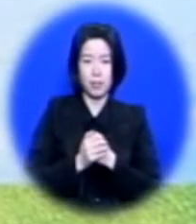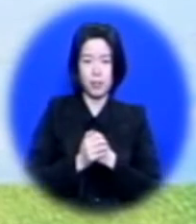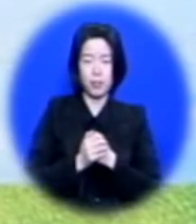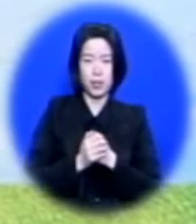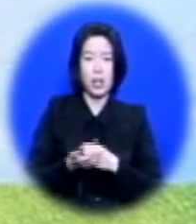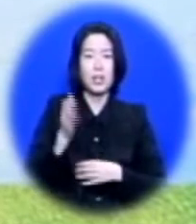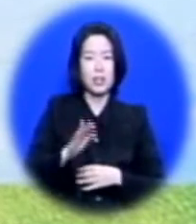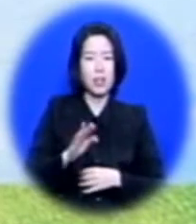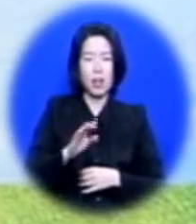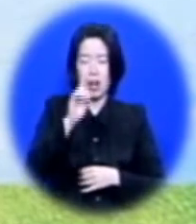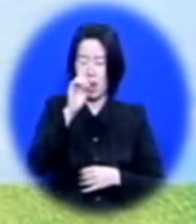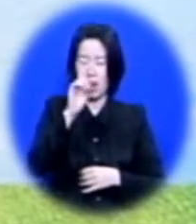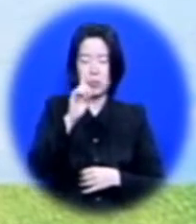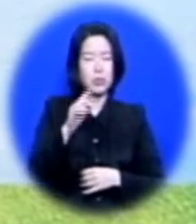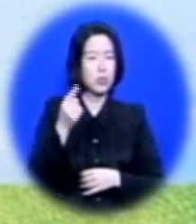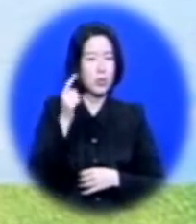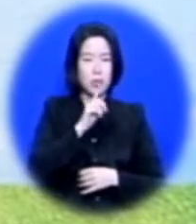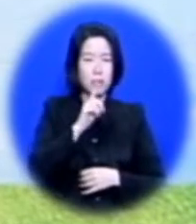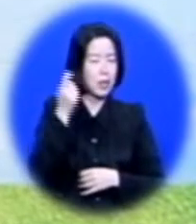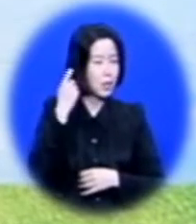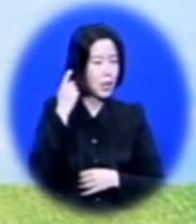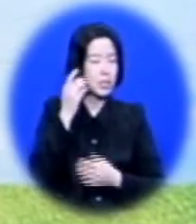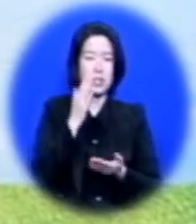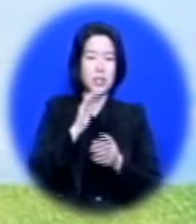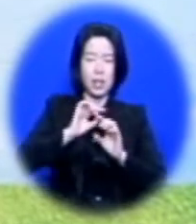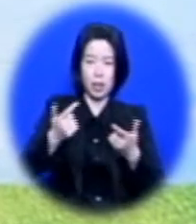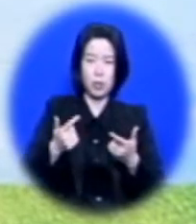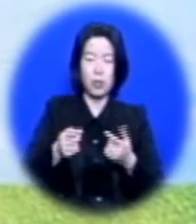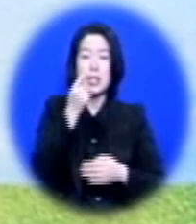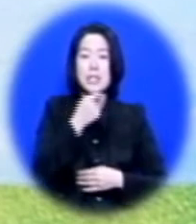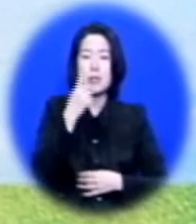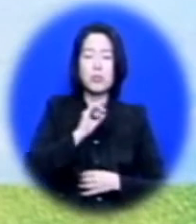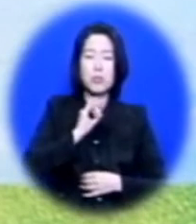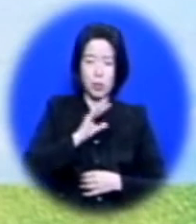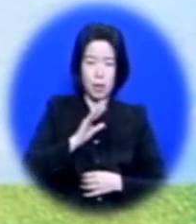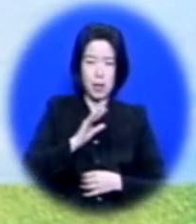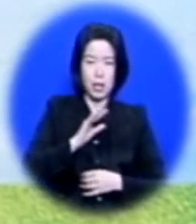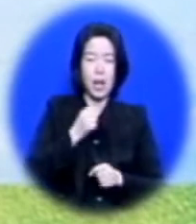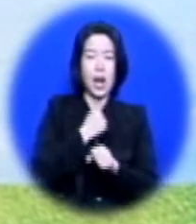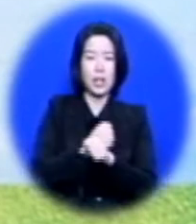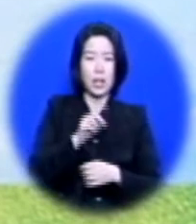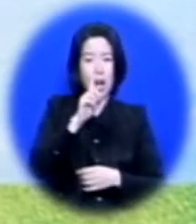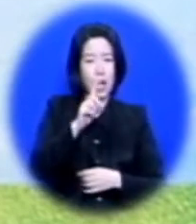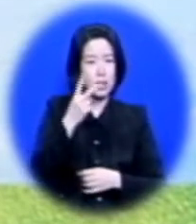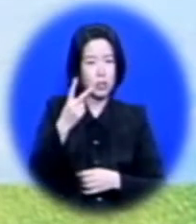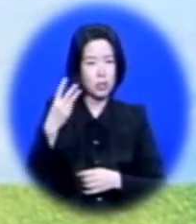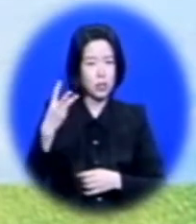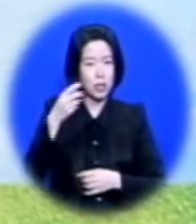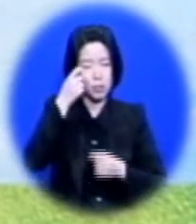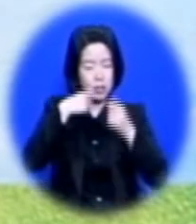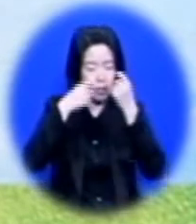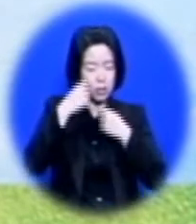그런데 그렇게 아무 터 소리 되지 않고 입으로만 찬송을 부르다가 한 사람이 흐느끼고 또한